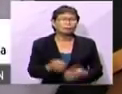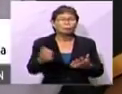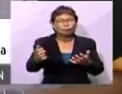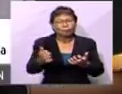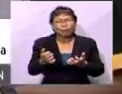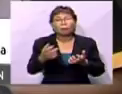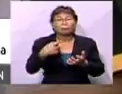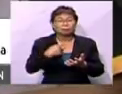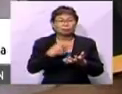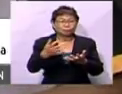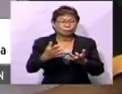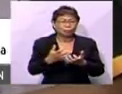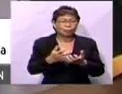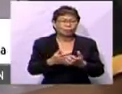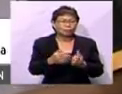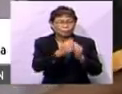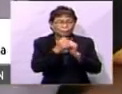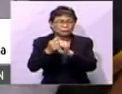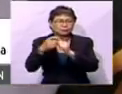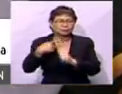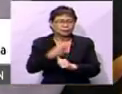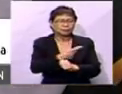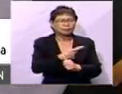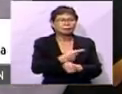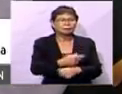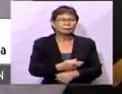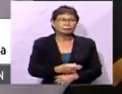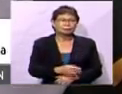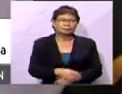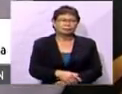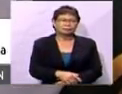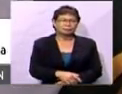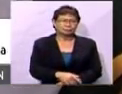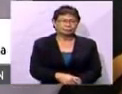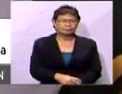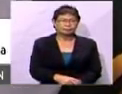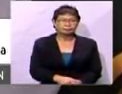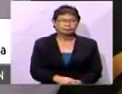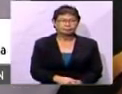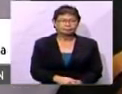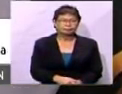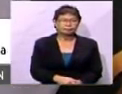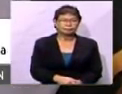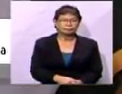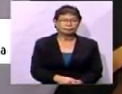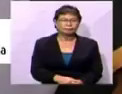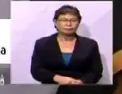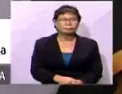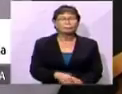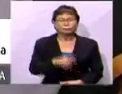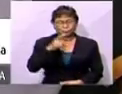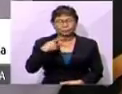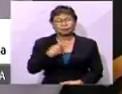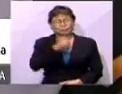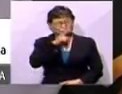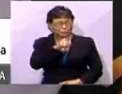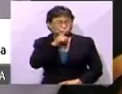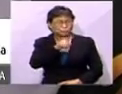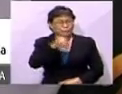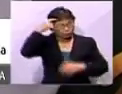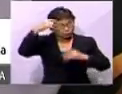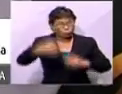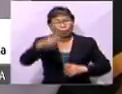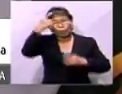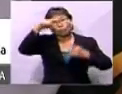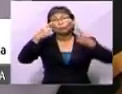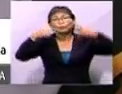untuk bersama kita. That's why kita pun dari pihak tim rasa betul-betul confident lah untuk